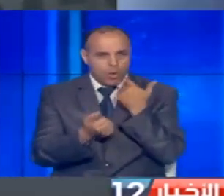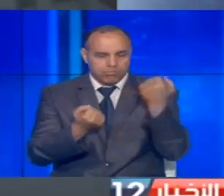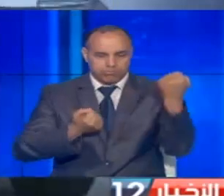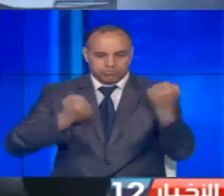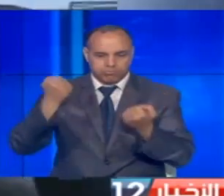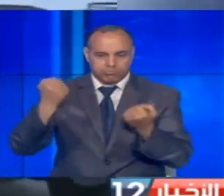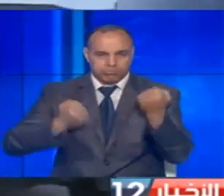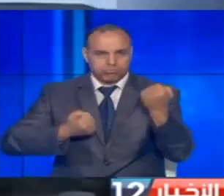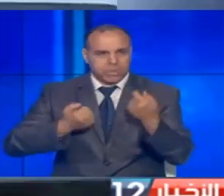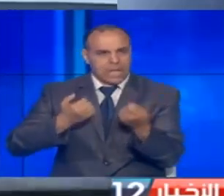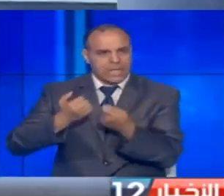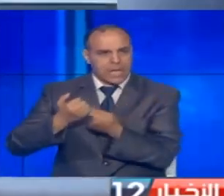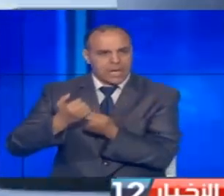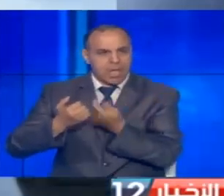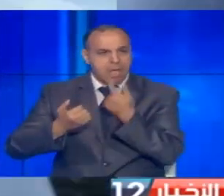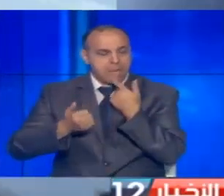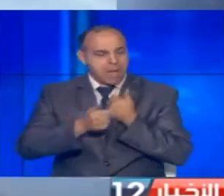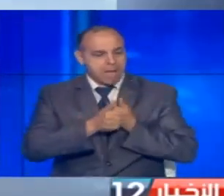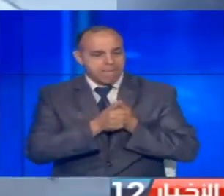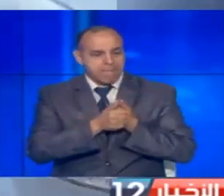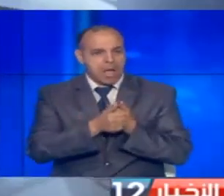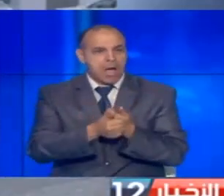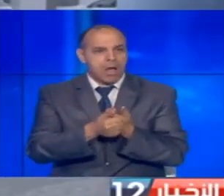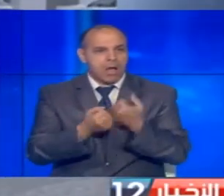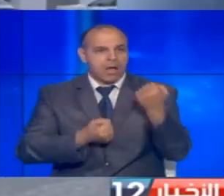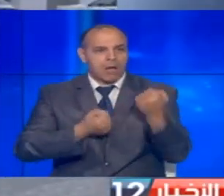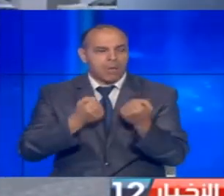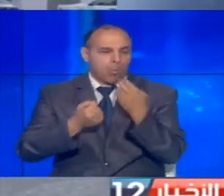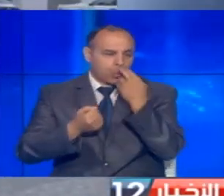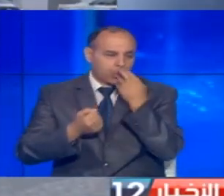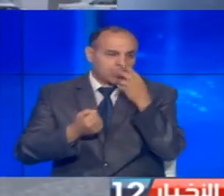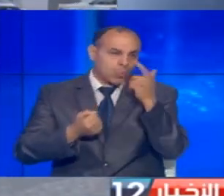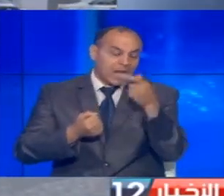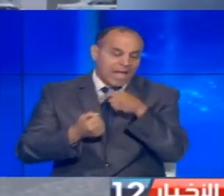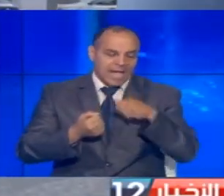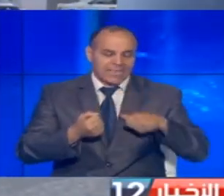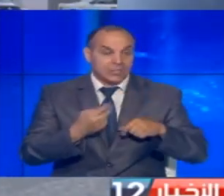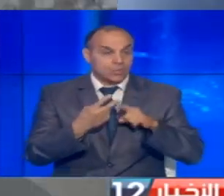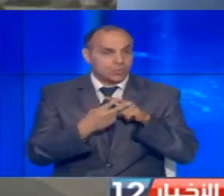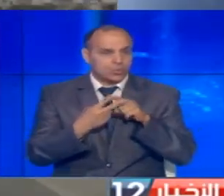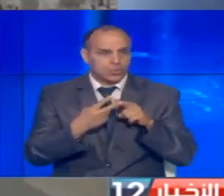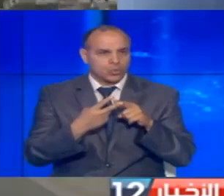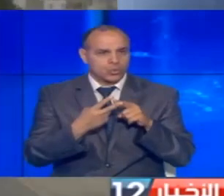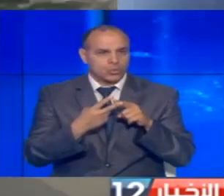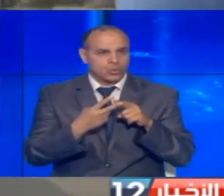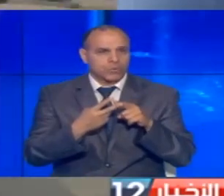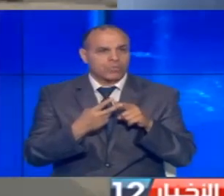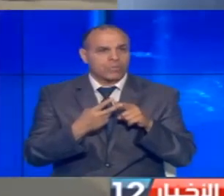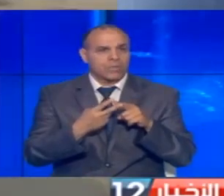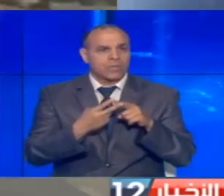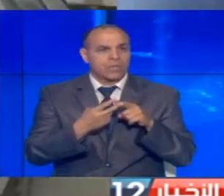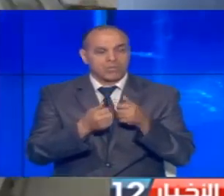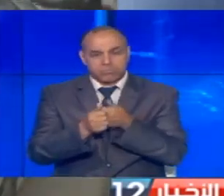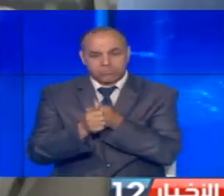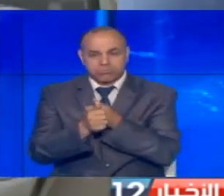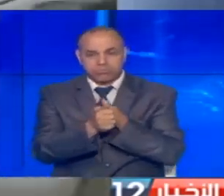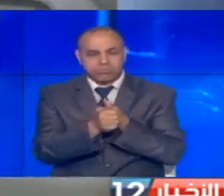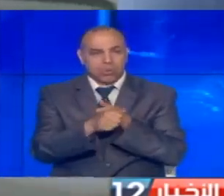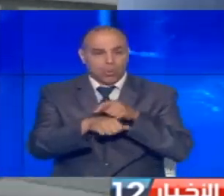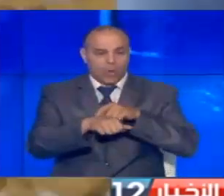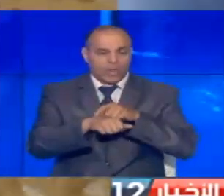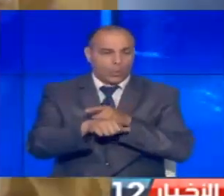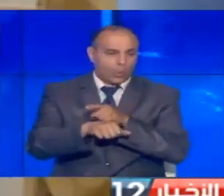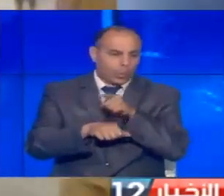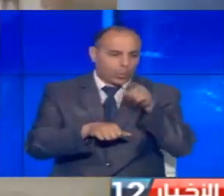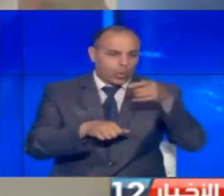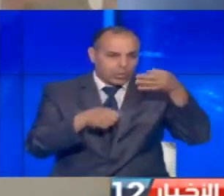سيارة إدارية تكون مرفوقة بسيارة أمن من الشرطة أو الحرس الوطني، لينطلق الركب في موعد محدد ويصل